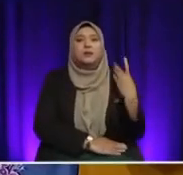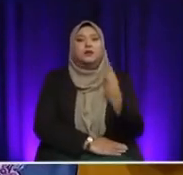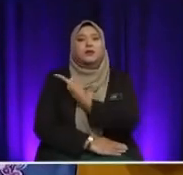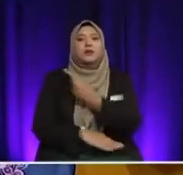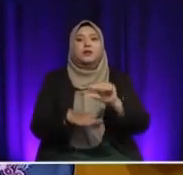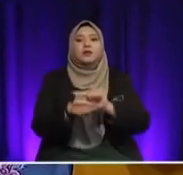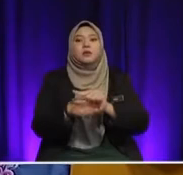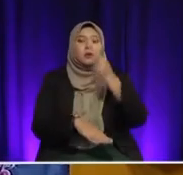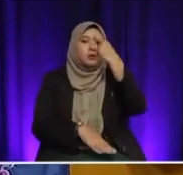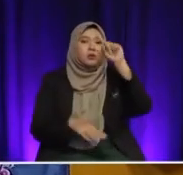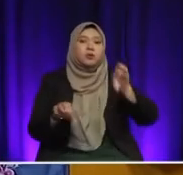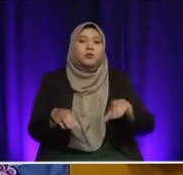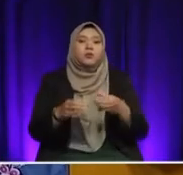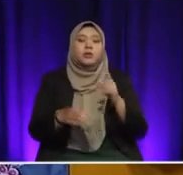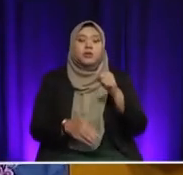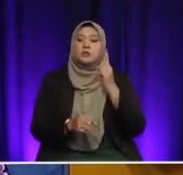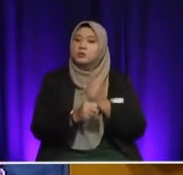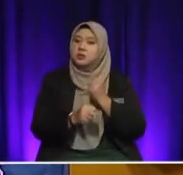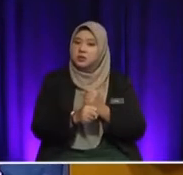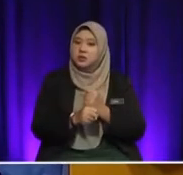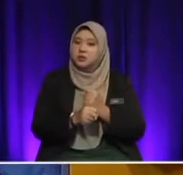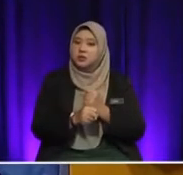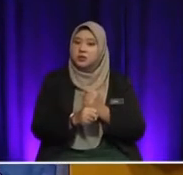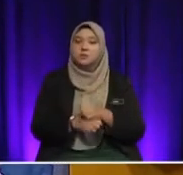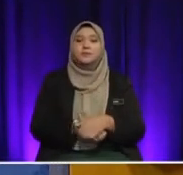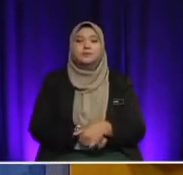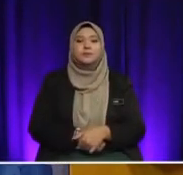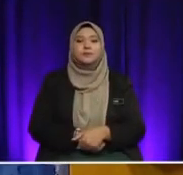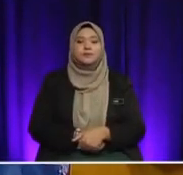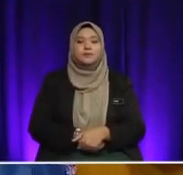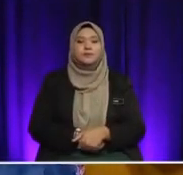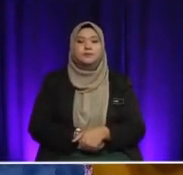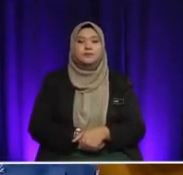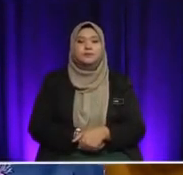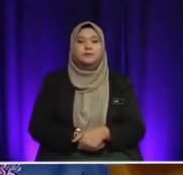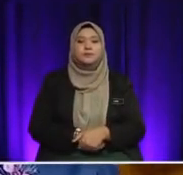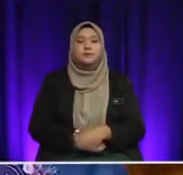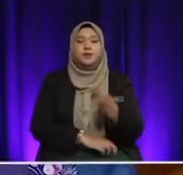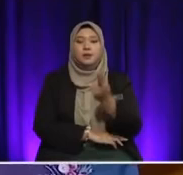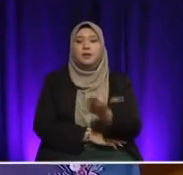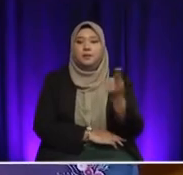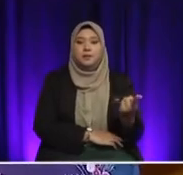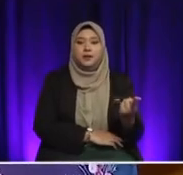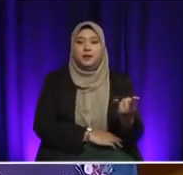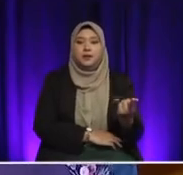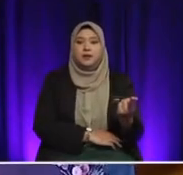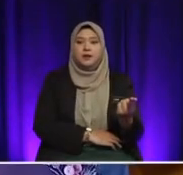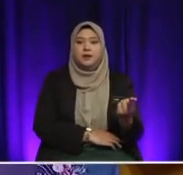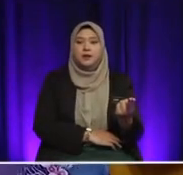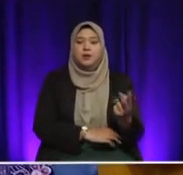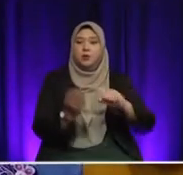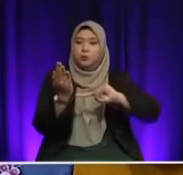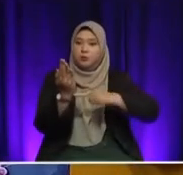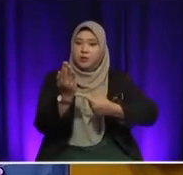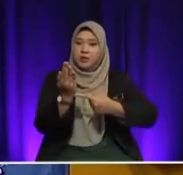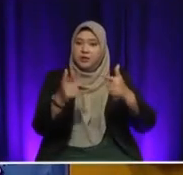bahan, mula dia benda lain, akhir sekali dia akan jadi benda lain. Okey. Tapi kalau alat, kalau mula dia macam tu, akhir